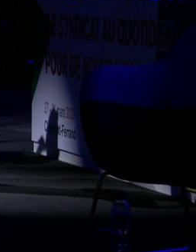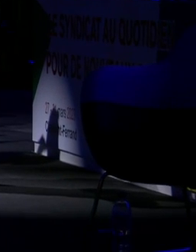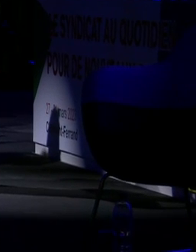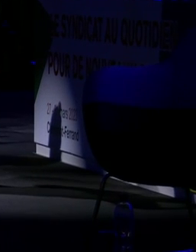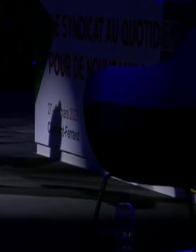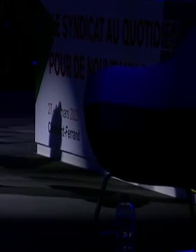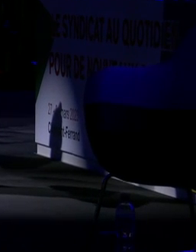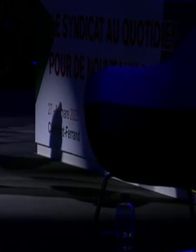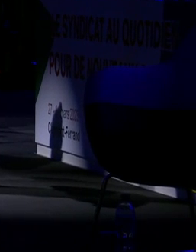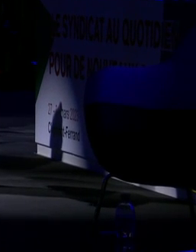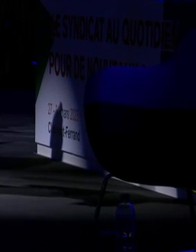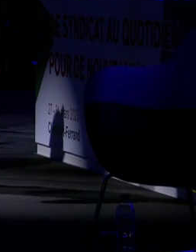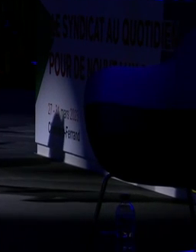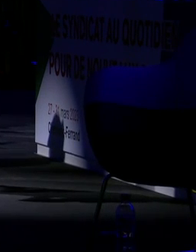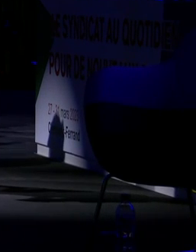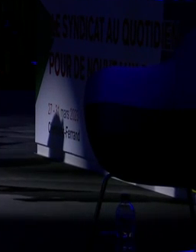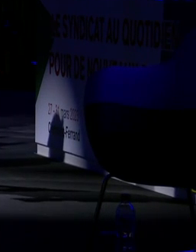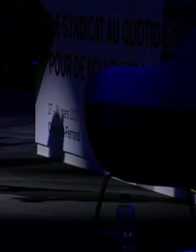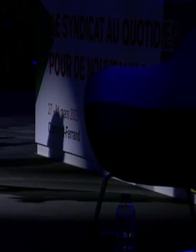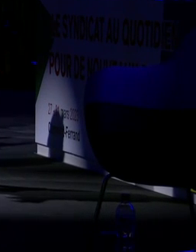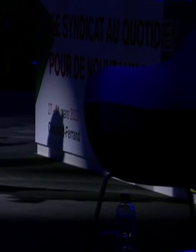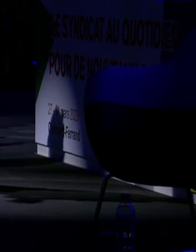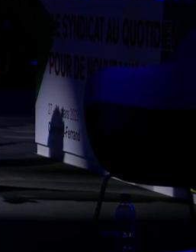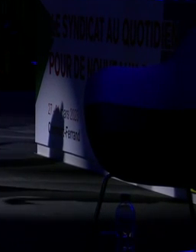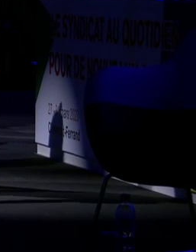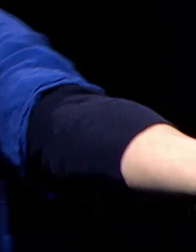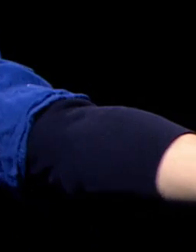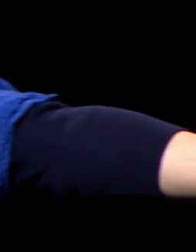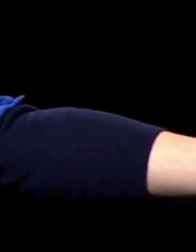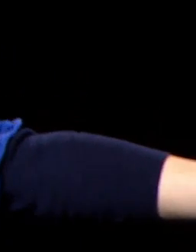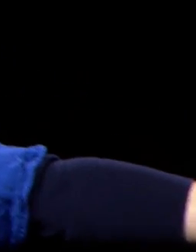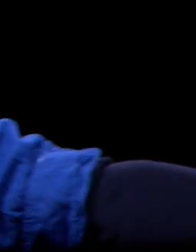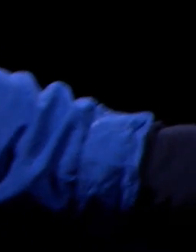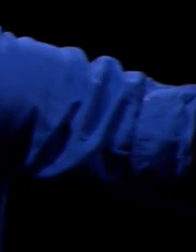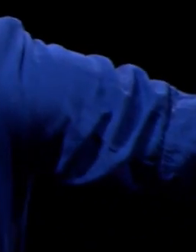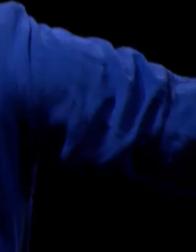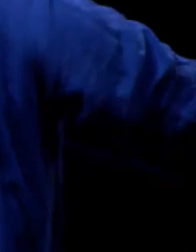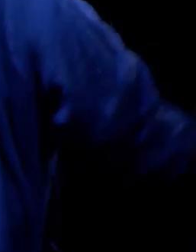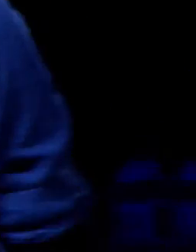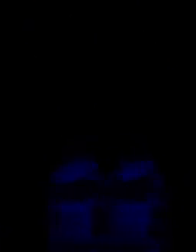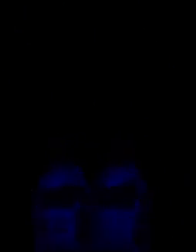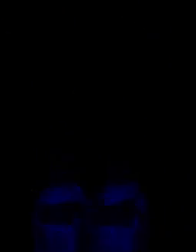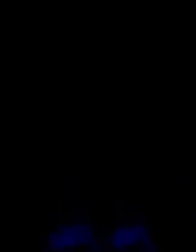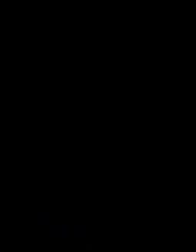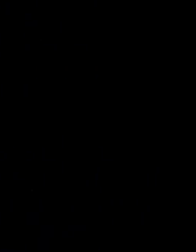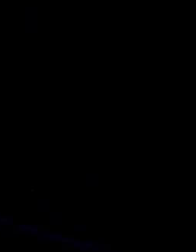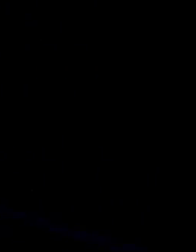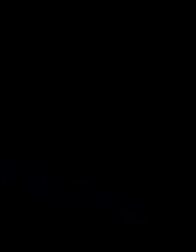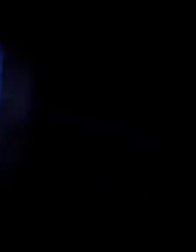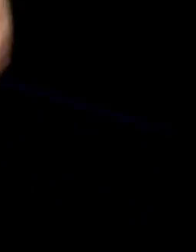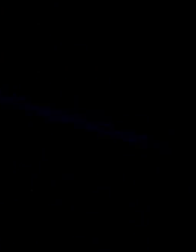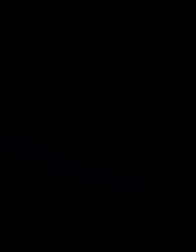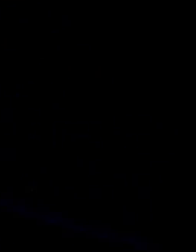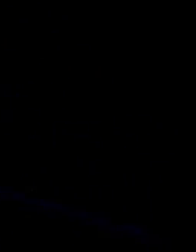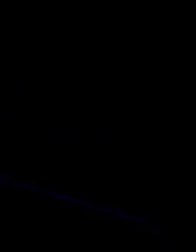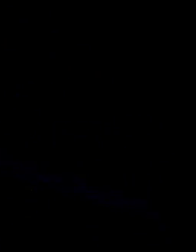Eh bien, pas du tout. Les moutons ont tenu l'honneur de rester à la hauteur de leur berger. Mon